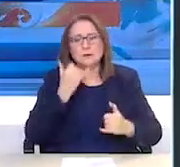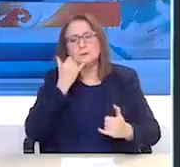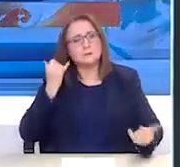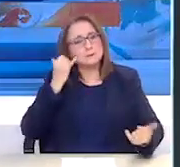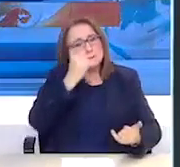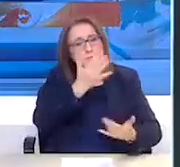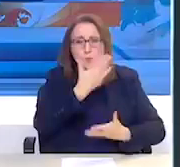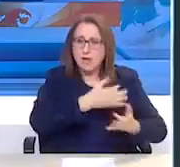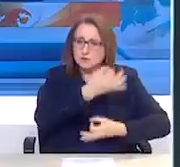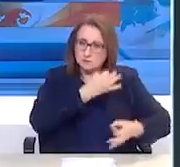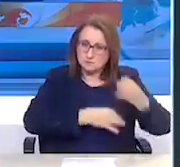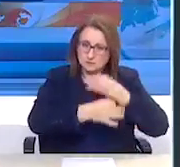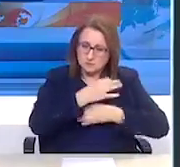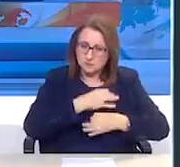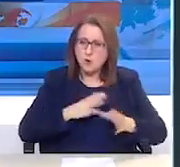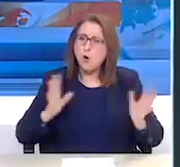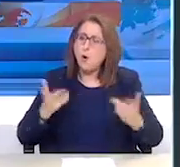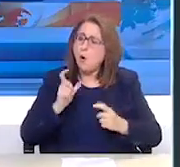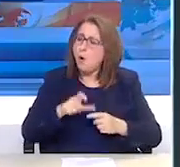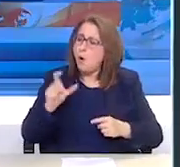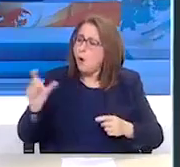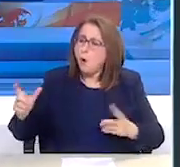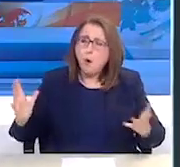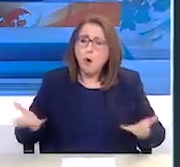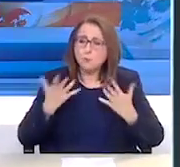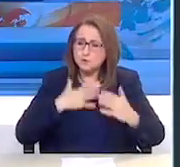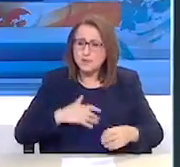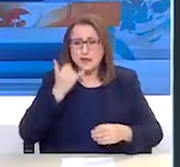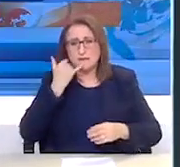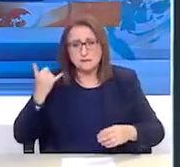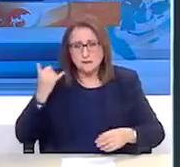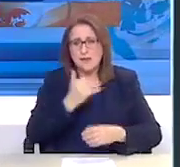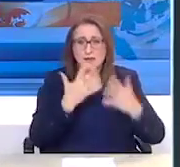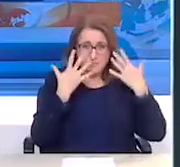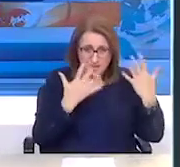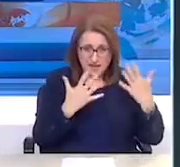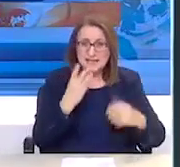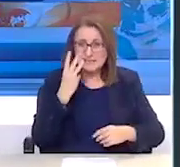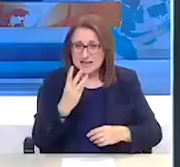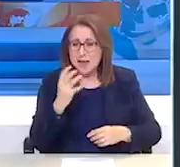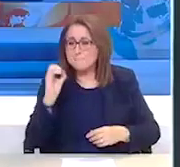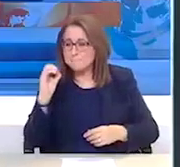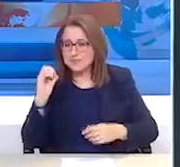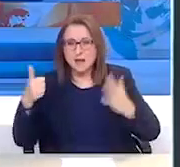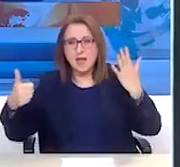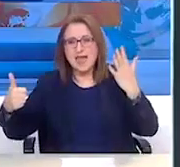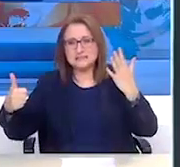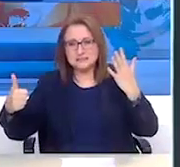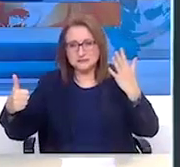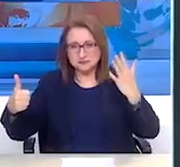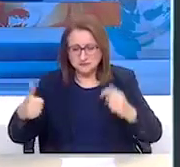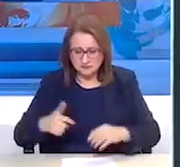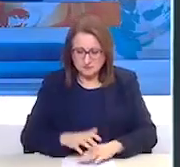προβλήματος. Οι πολίτες, όταν νιώσουν την ανάγκη, μπορούν να καλέσουν στην τηλεφωνική γραμμή 10306, όπου θα έχουν τις